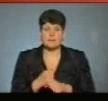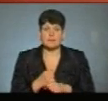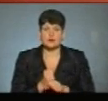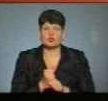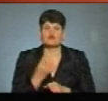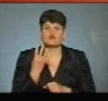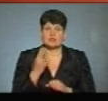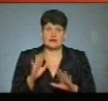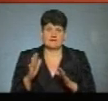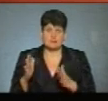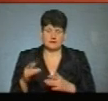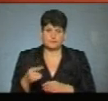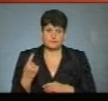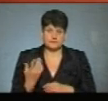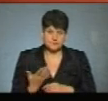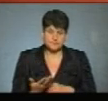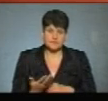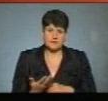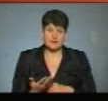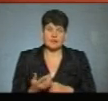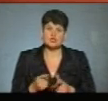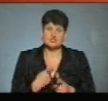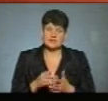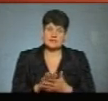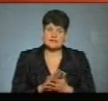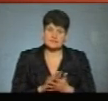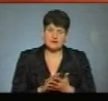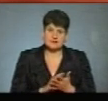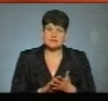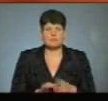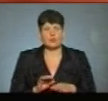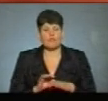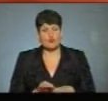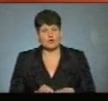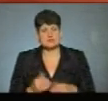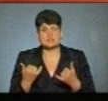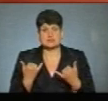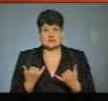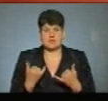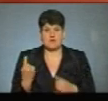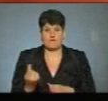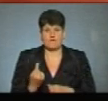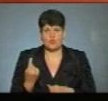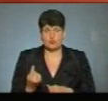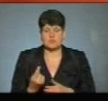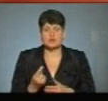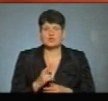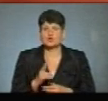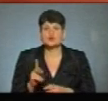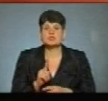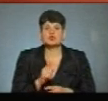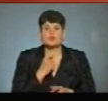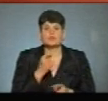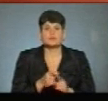4 випадки зараження вірусом на Тернопільщині. Власне, чи дезінфекція проводиться наразі в